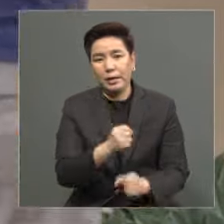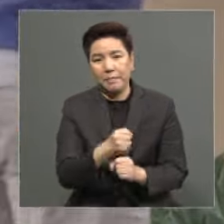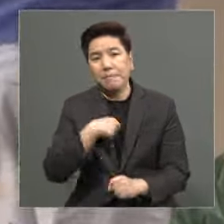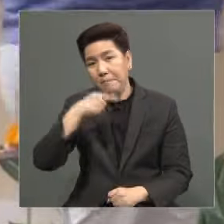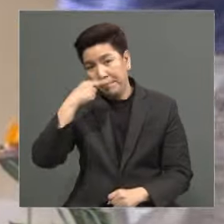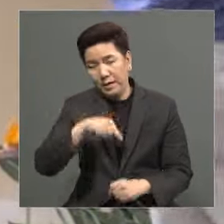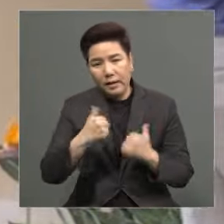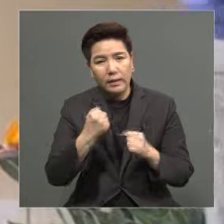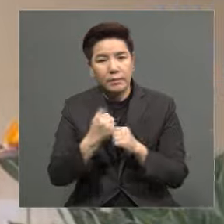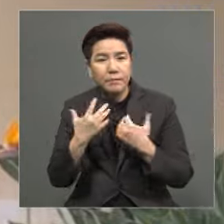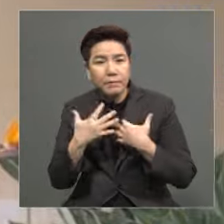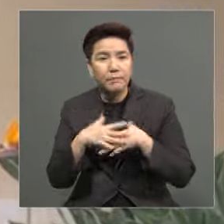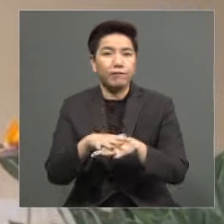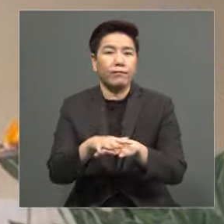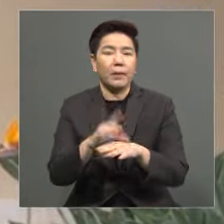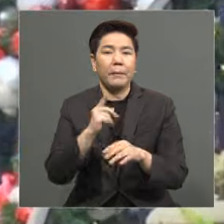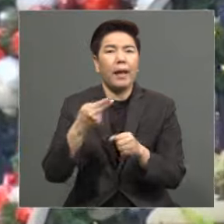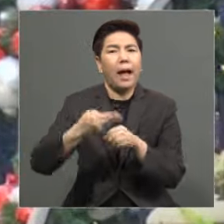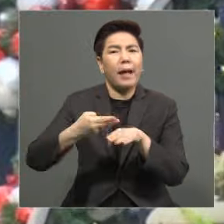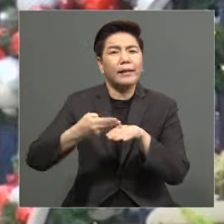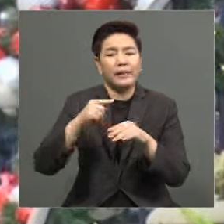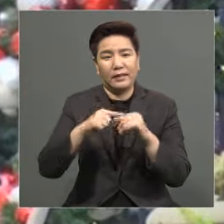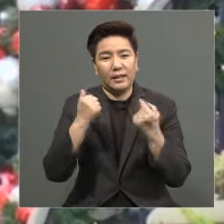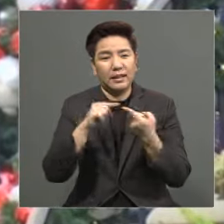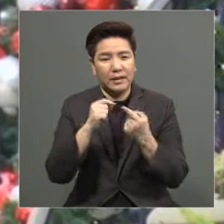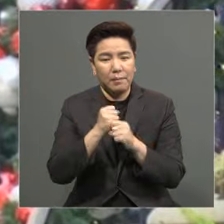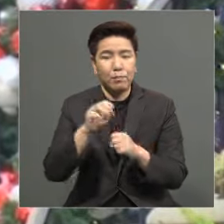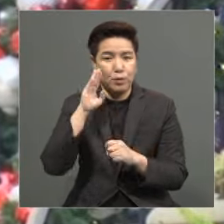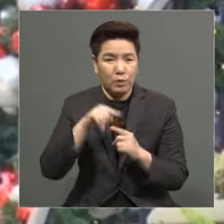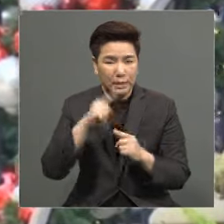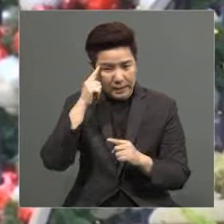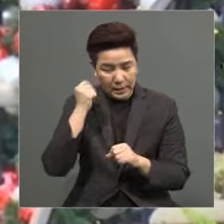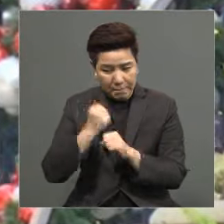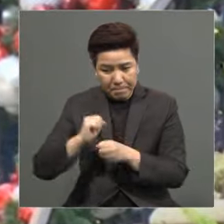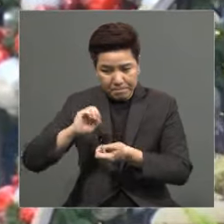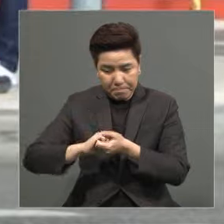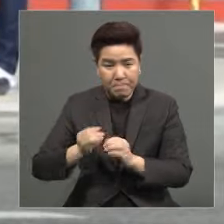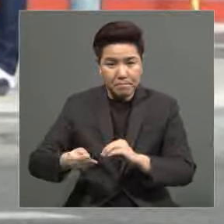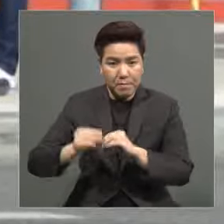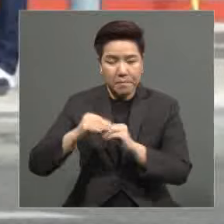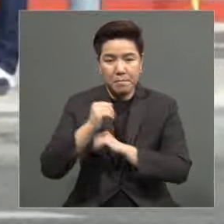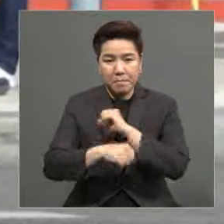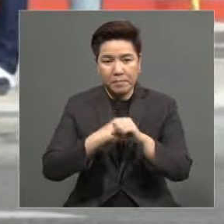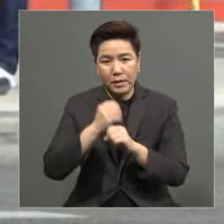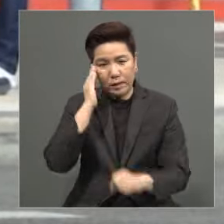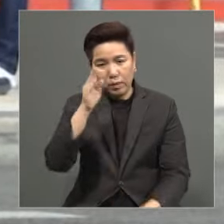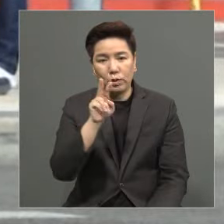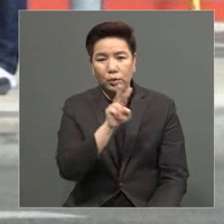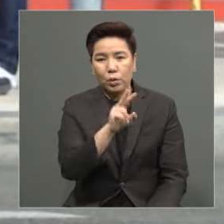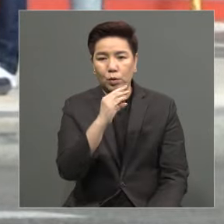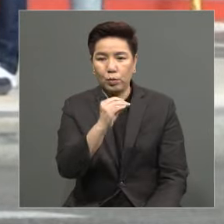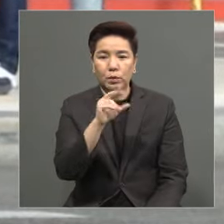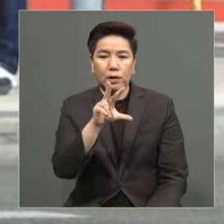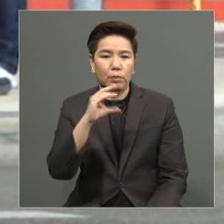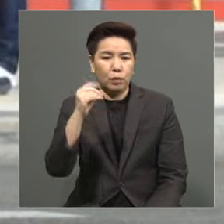ไทยจะมีการประสานงานส่งเสริมให้เพิ่มมากขึ้นเนื่องจากบริษัท WDตั้งเป้าหมายบอกว่าในปี 2030คาจะเดิน